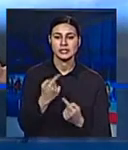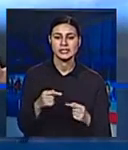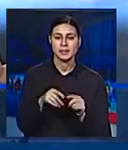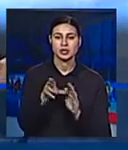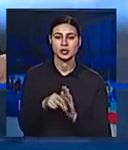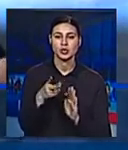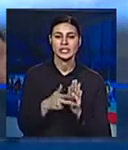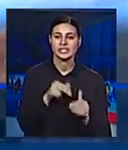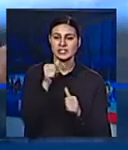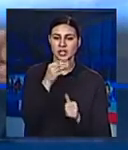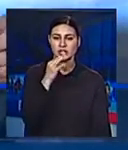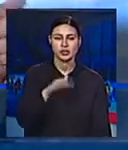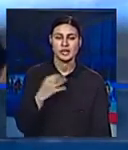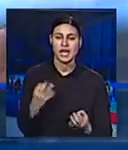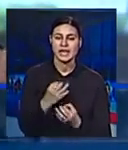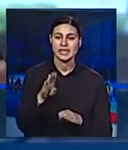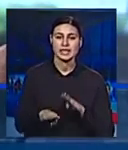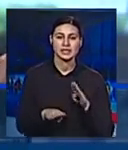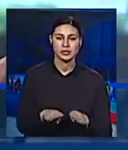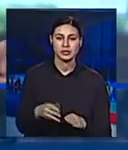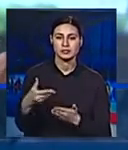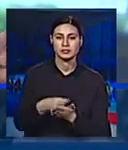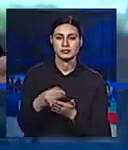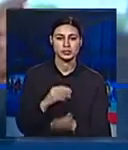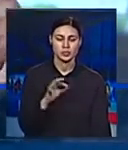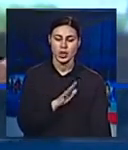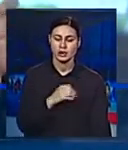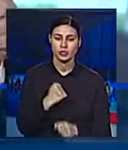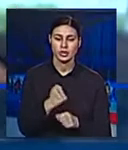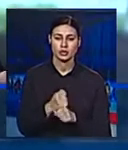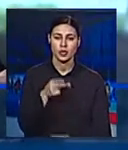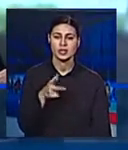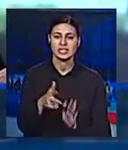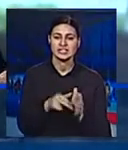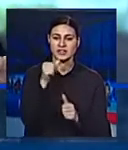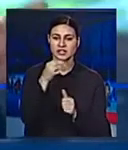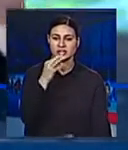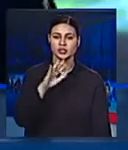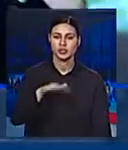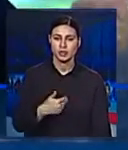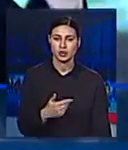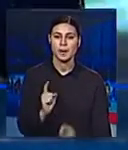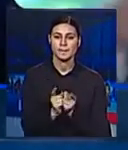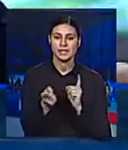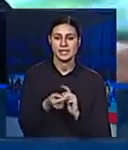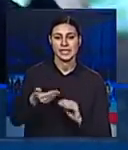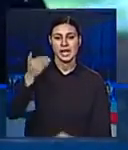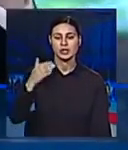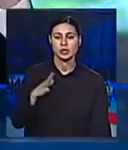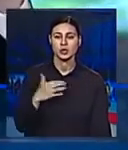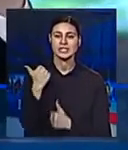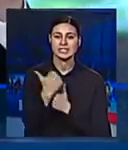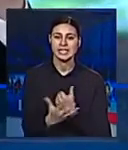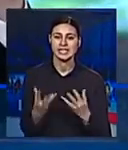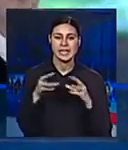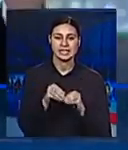წლის შემდგომ. არანაირი ნაბიჯი ფისკალური შემოსავლების დისკეთ არ იყო გაადგმული 2008 წლის შემდგომ. პირიქით იქამდე მოხდა